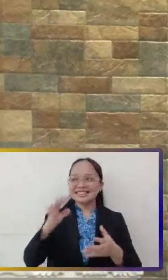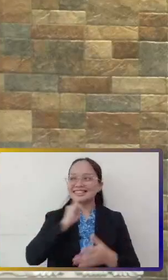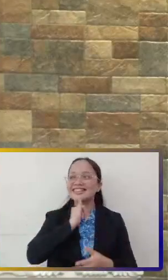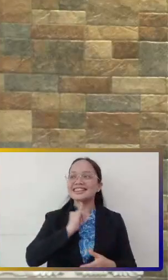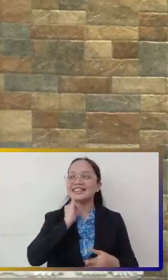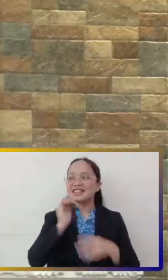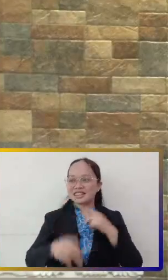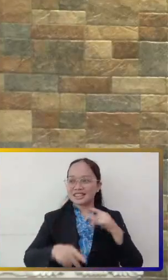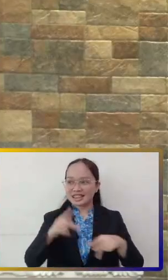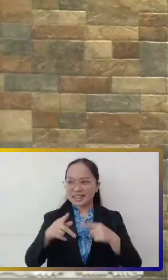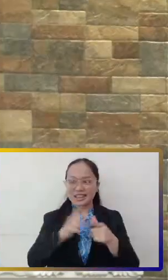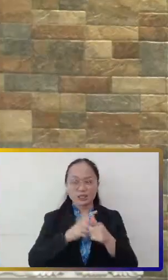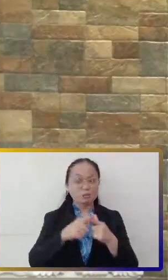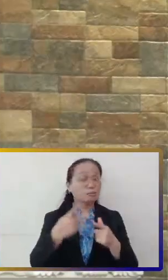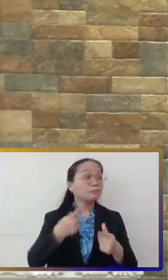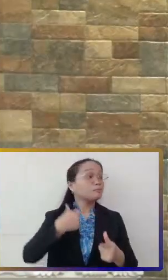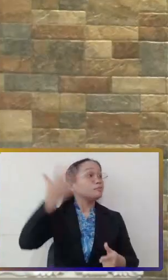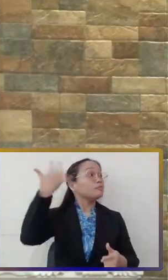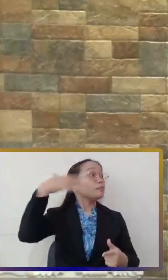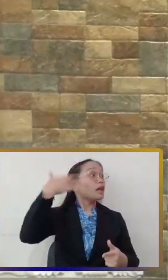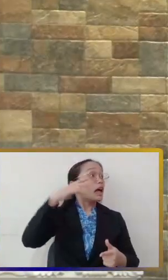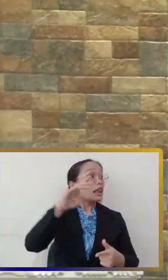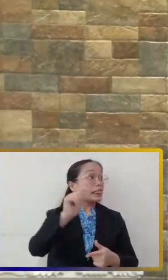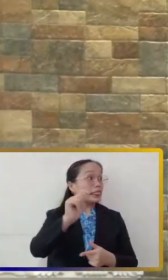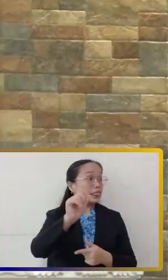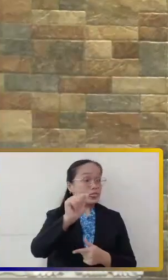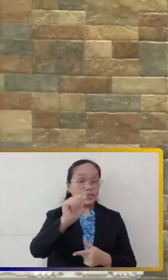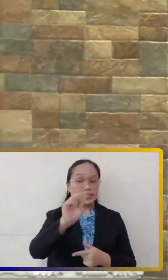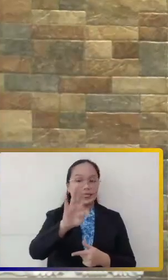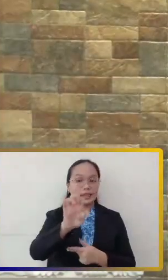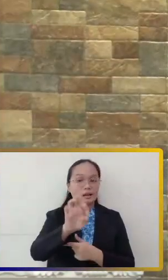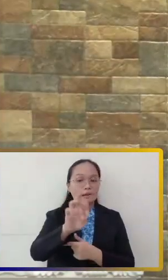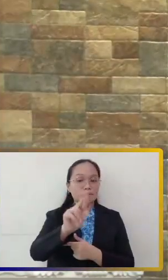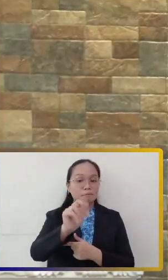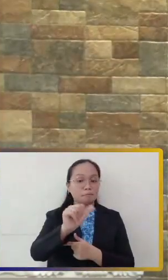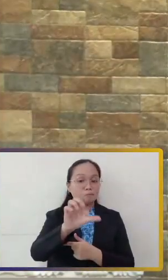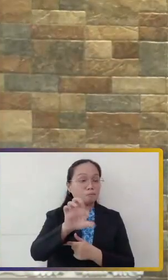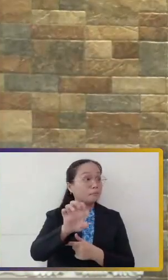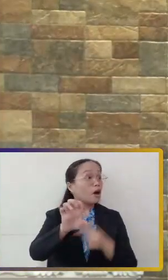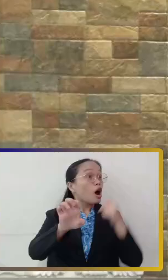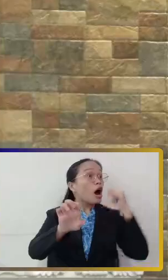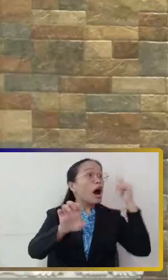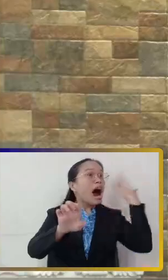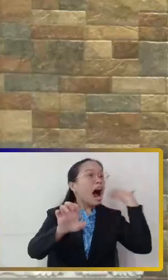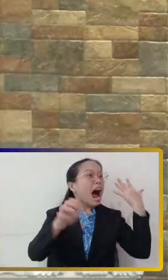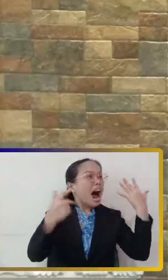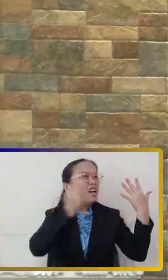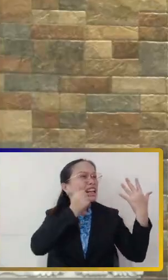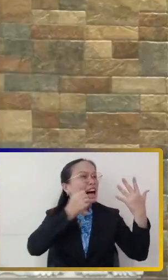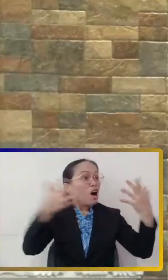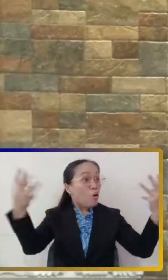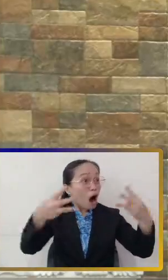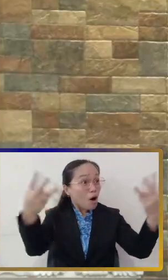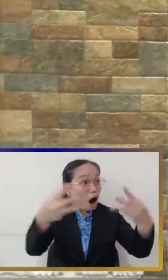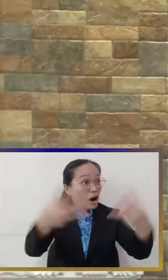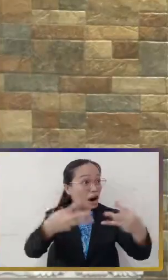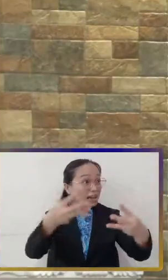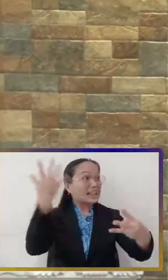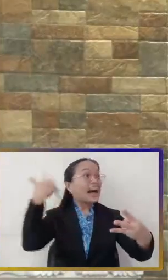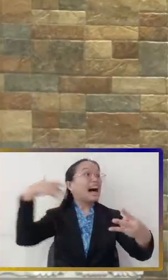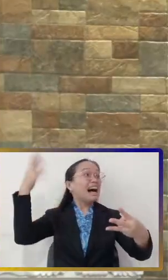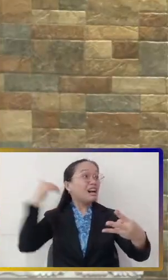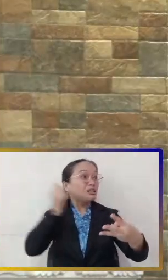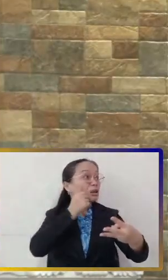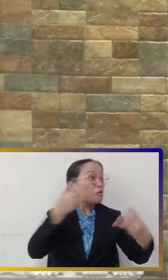kaya dala-dala po nila yung tabernacle na ito, ng Ark of God na ito. Okay, natandaan niyo po ba